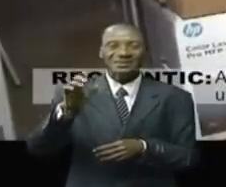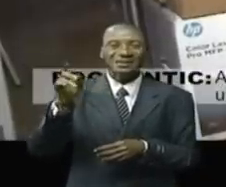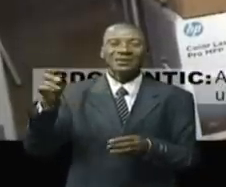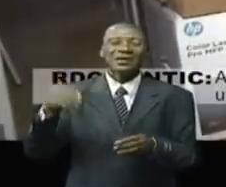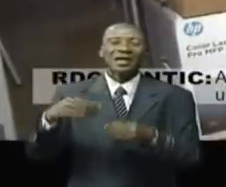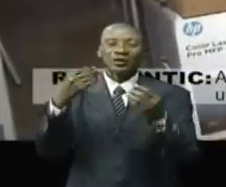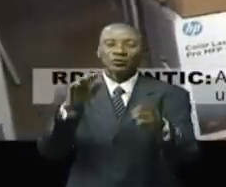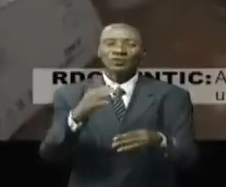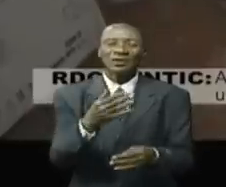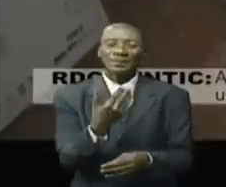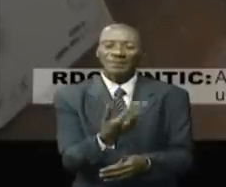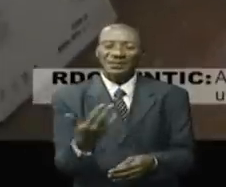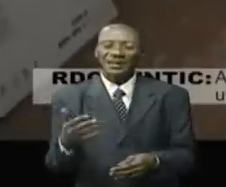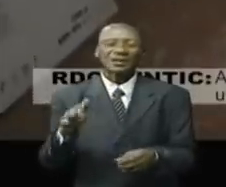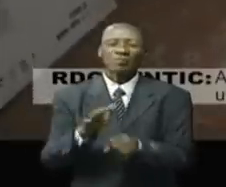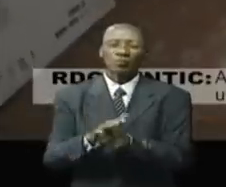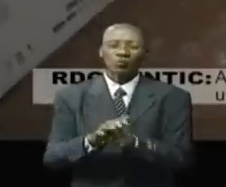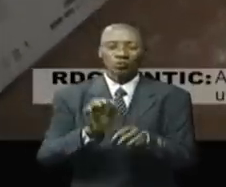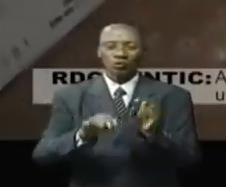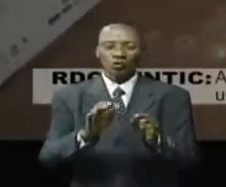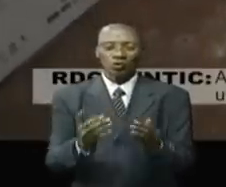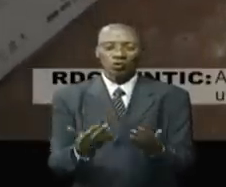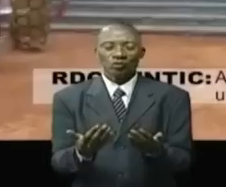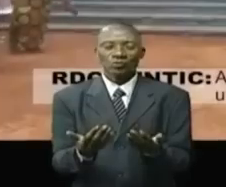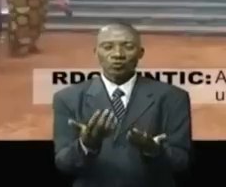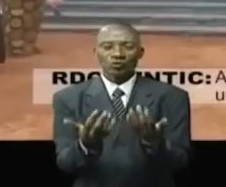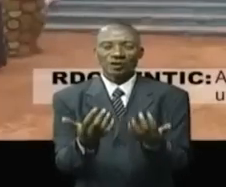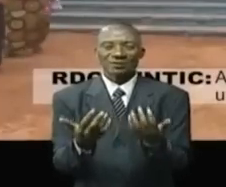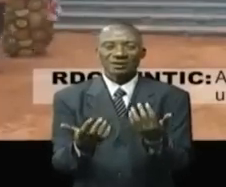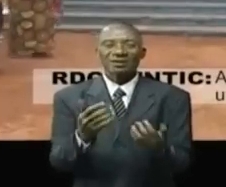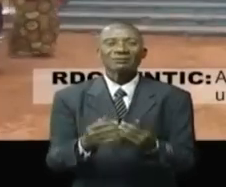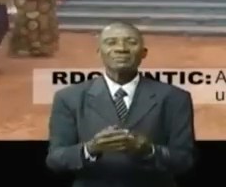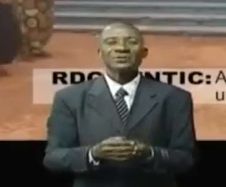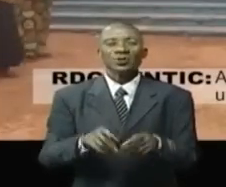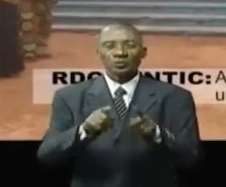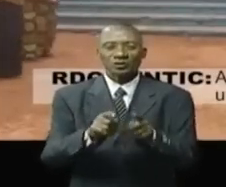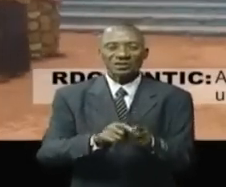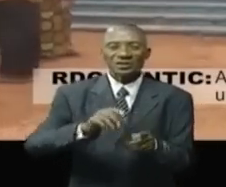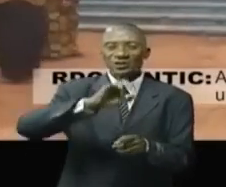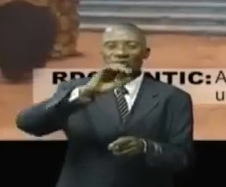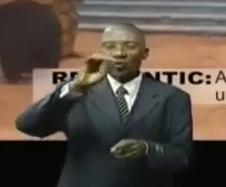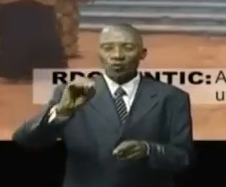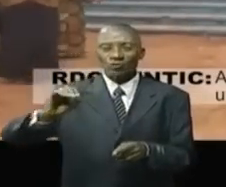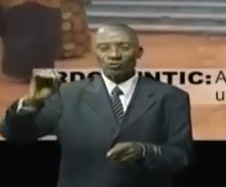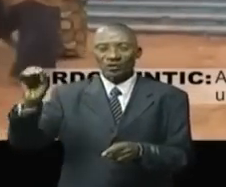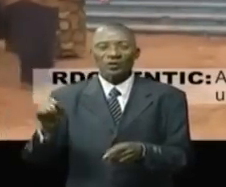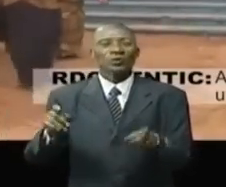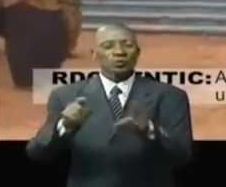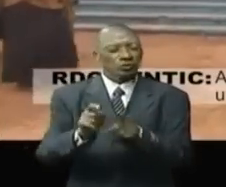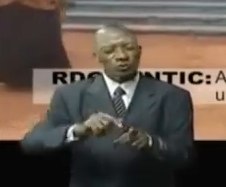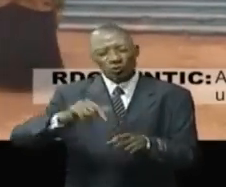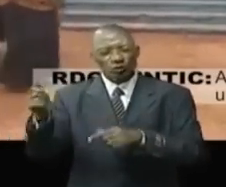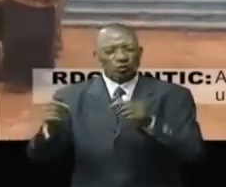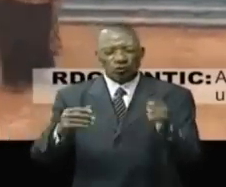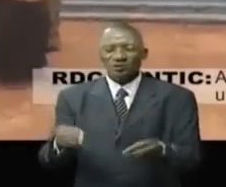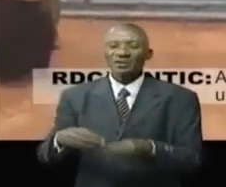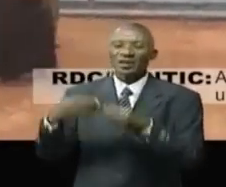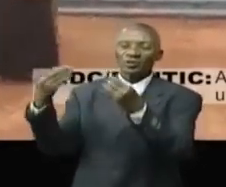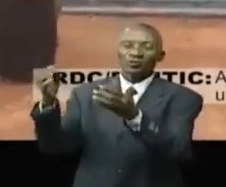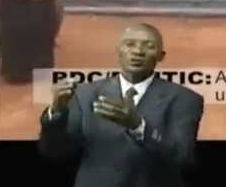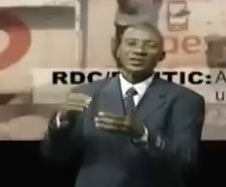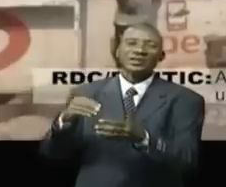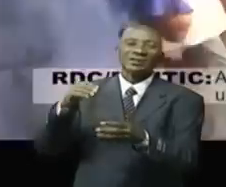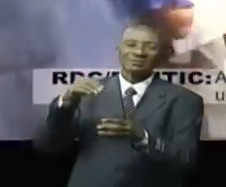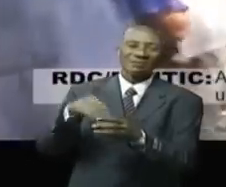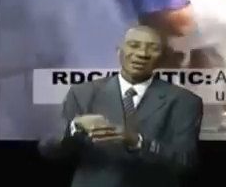informatiques composés des ordinateurs, pimpants neufs, des onduleurs et des imprimantes à la mairie, à la division provinciale de